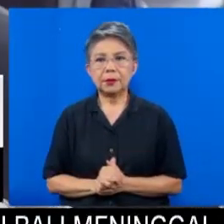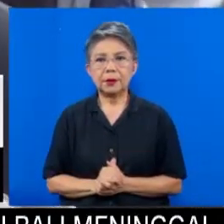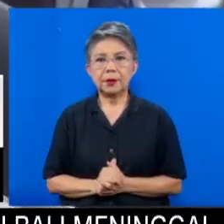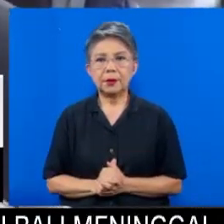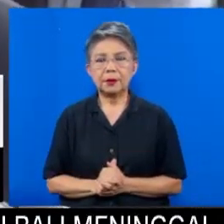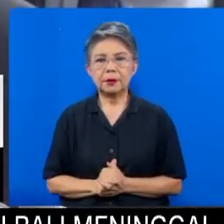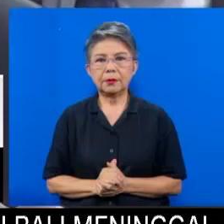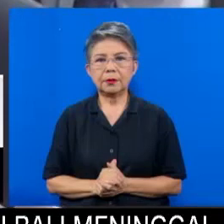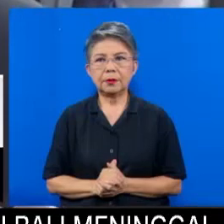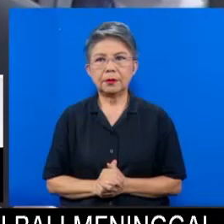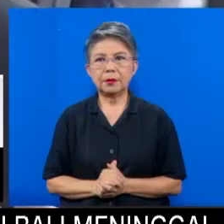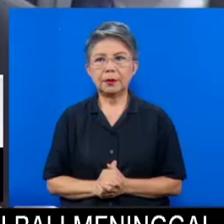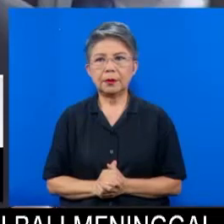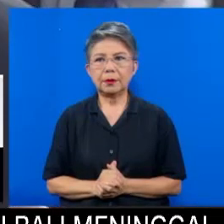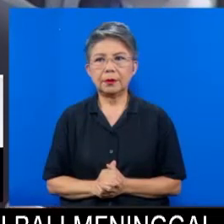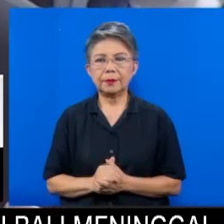sebagai itu jawab.